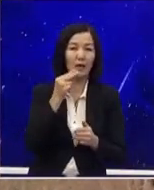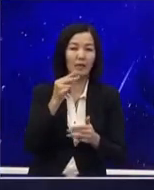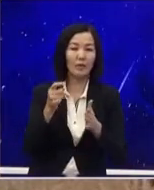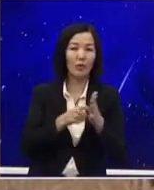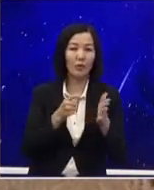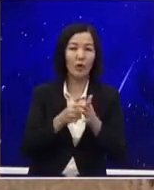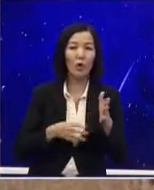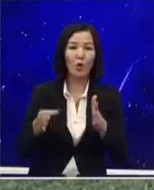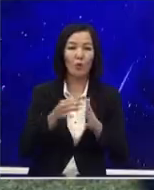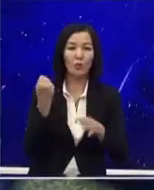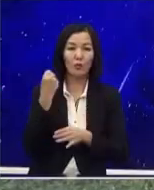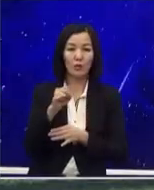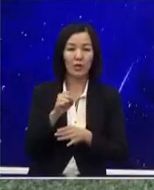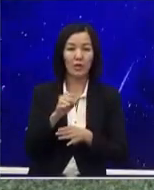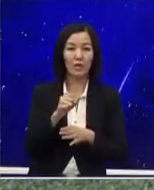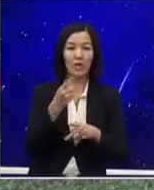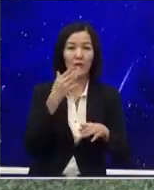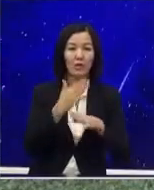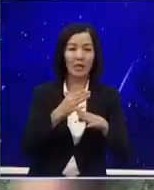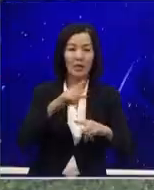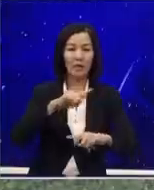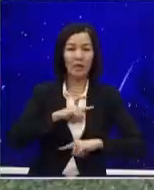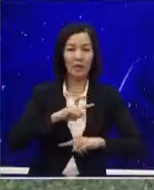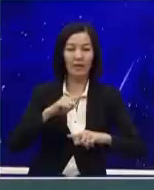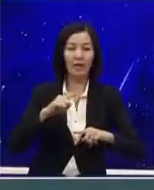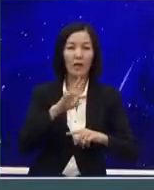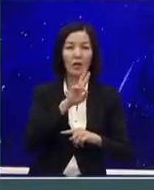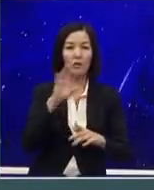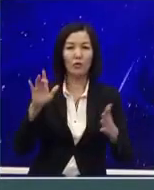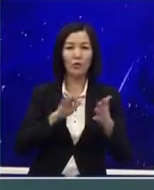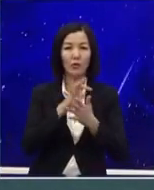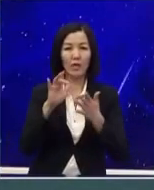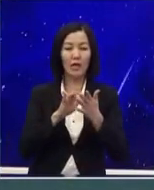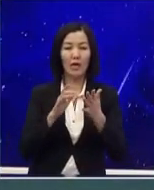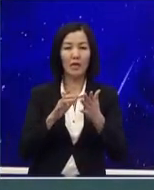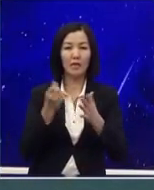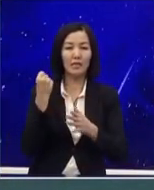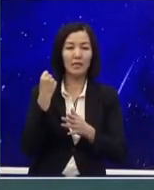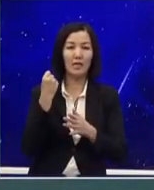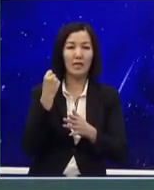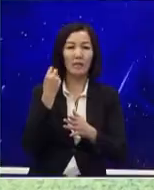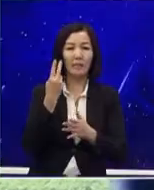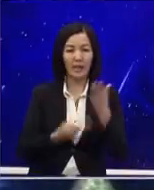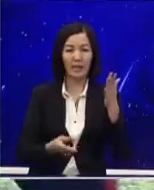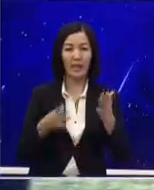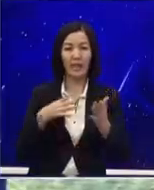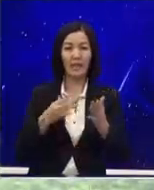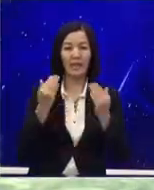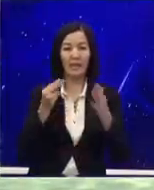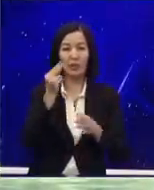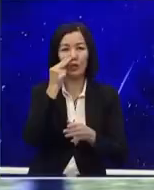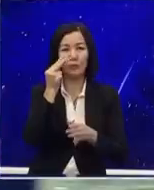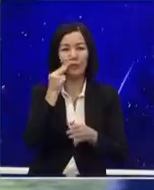футбол ұжымдарын жеңген. Ал жартылай финалда астаналықтарға есе жіберіпті. Дегенмен қола жүлде үшін өткен ойында